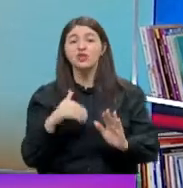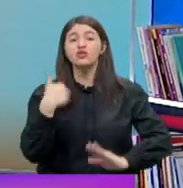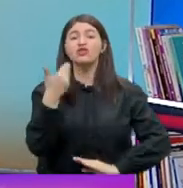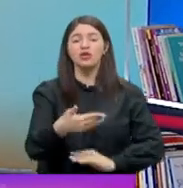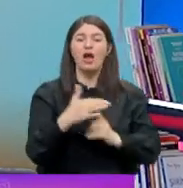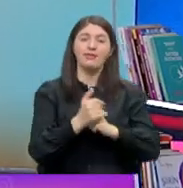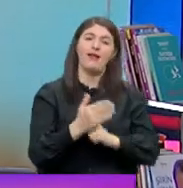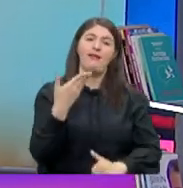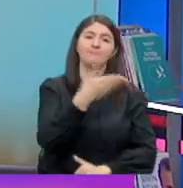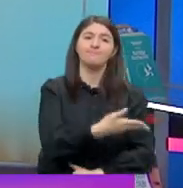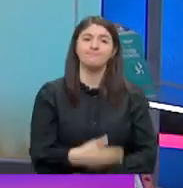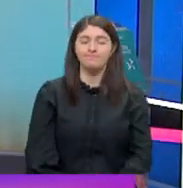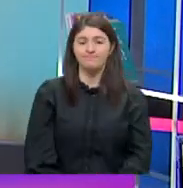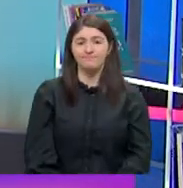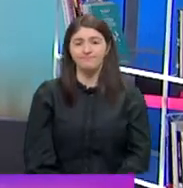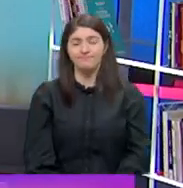sonra da Antalya'ya geçelim.